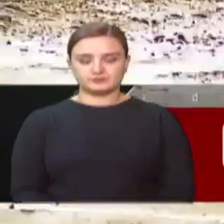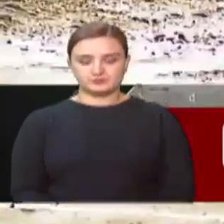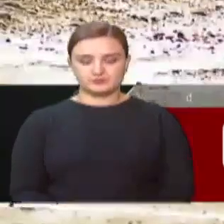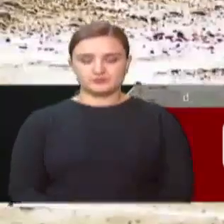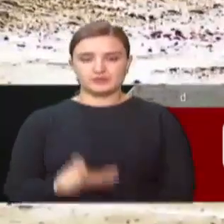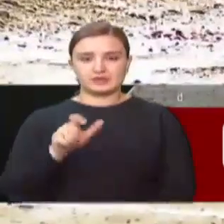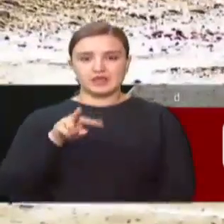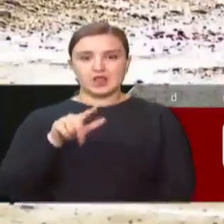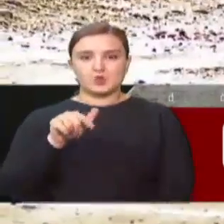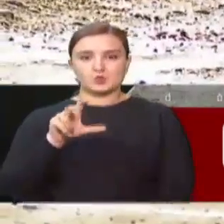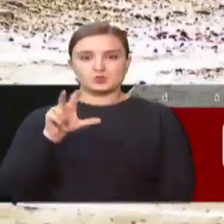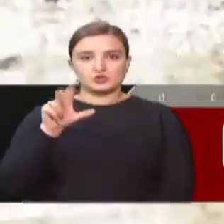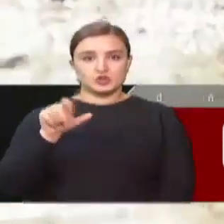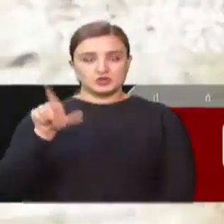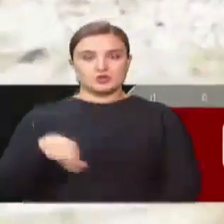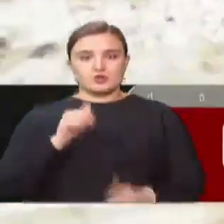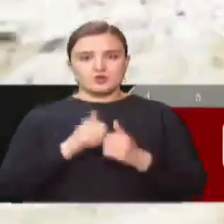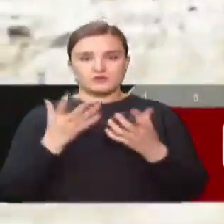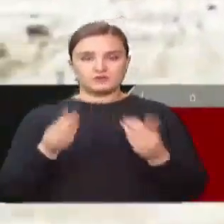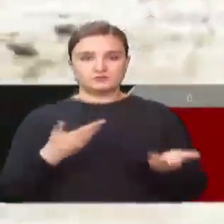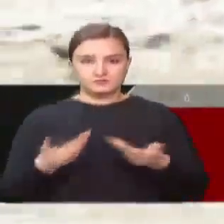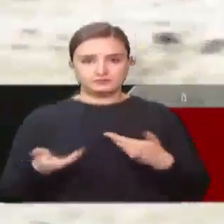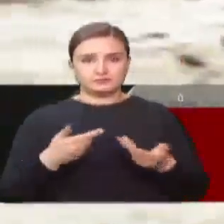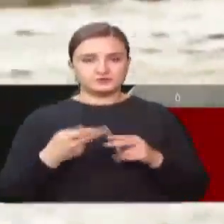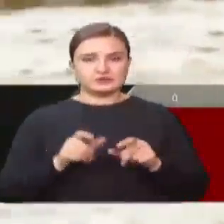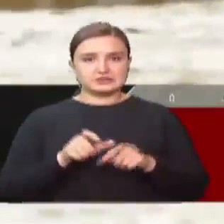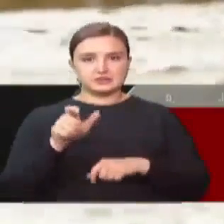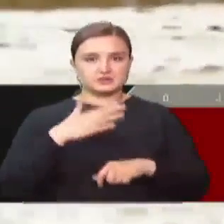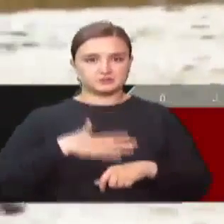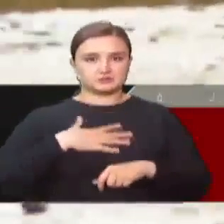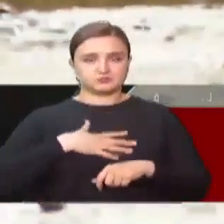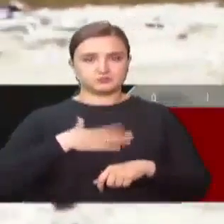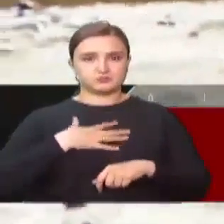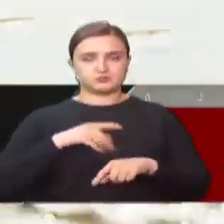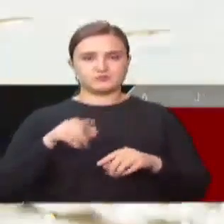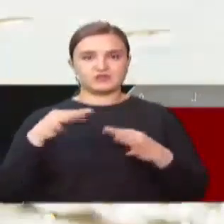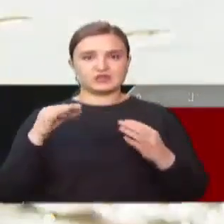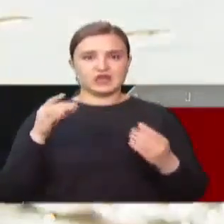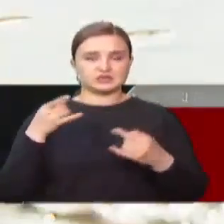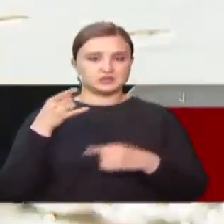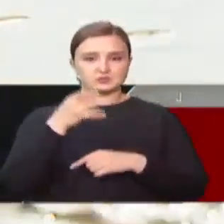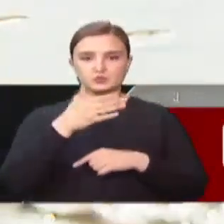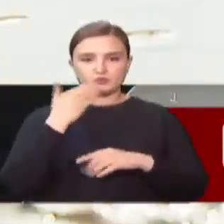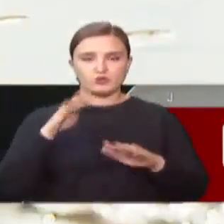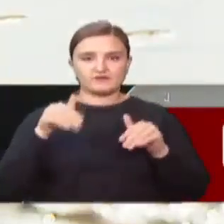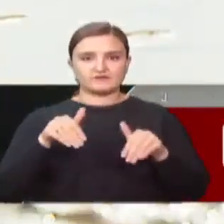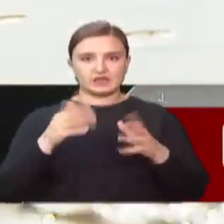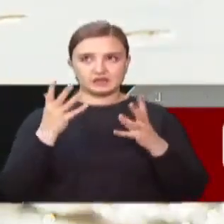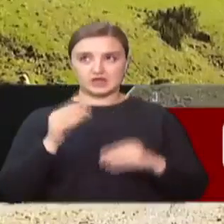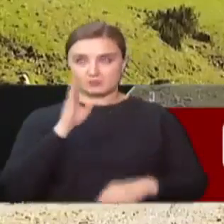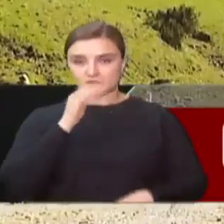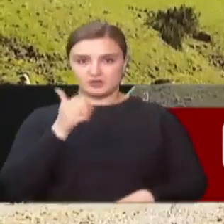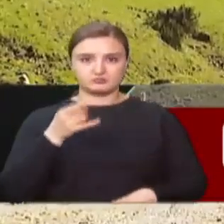gaua qovel dghe pekhi tu khteba. Ugzoobis gamo transporti mkholod sakvirao bazrobis dgheebshi dadis da isits